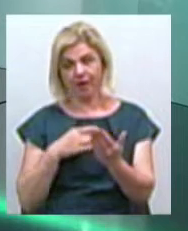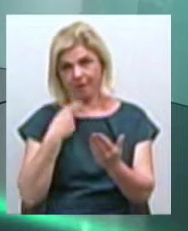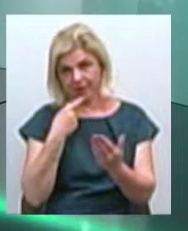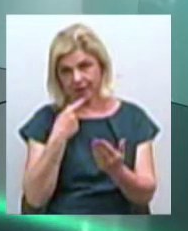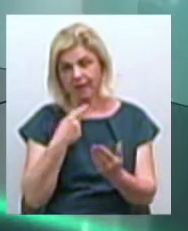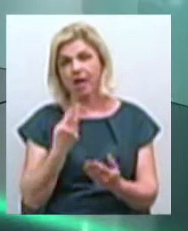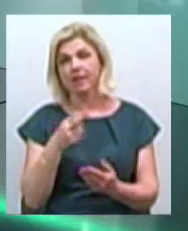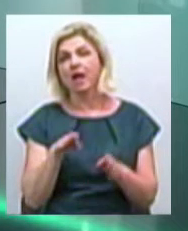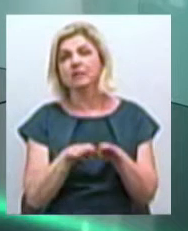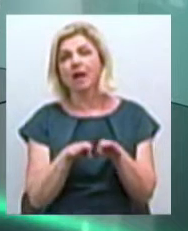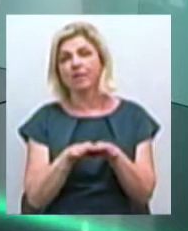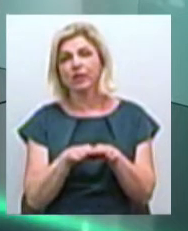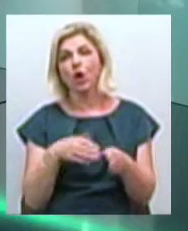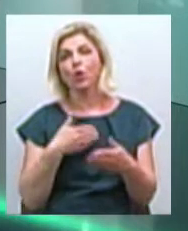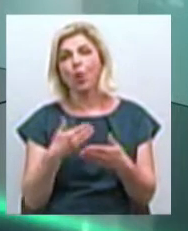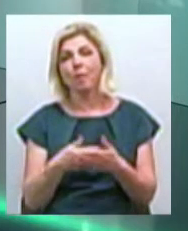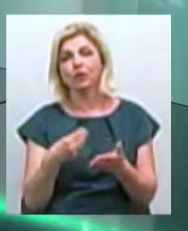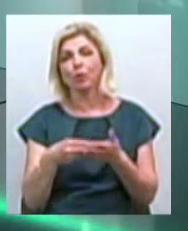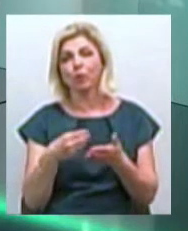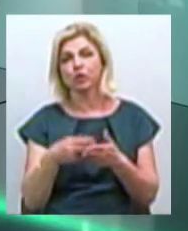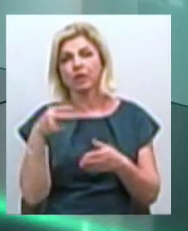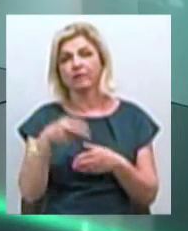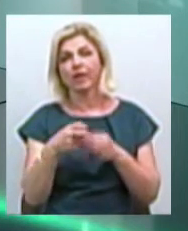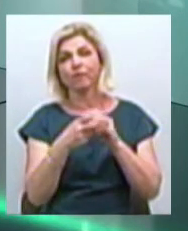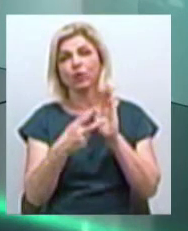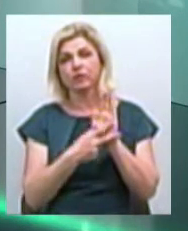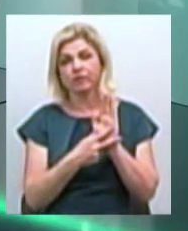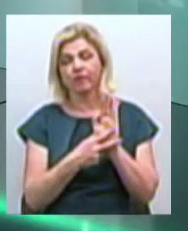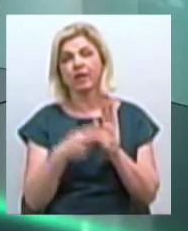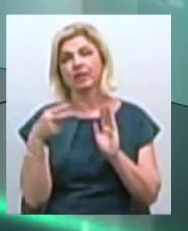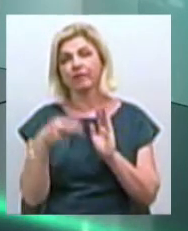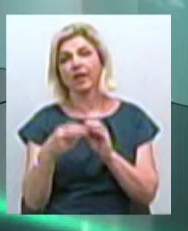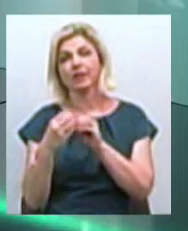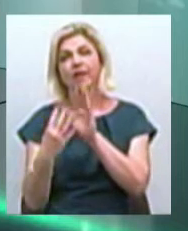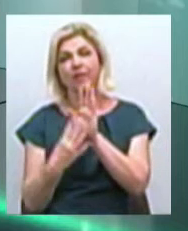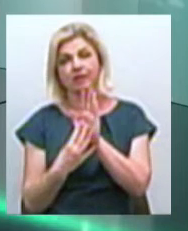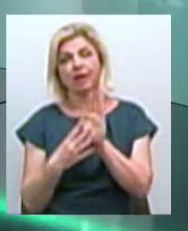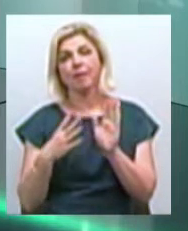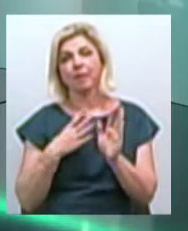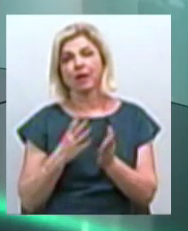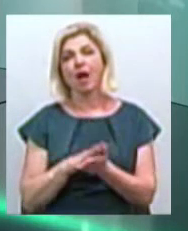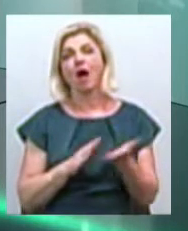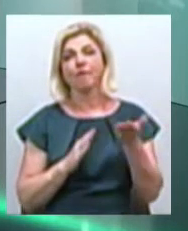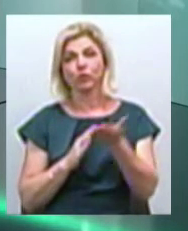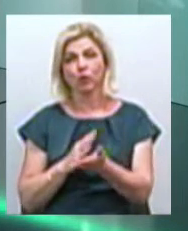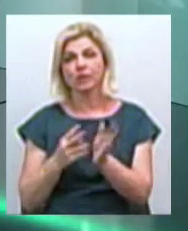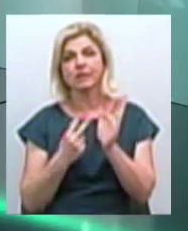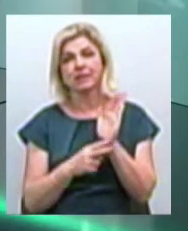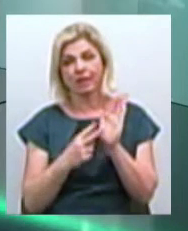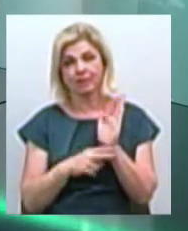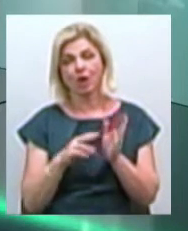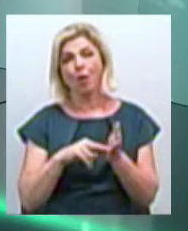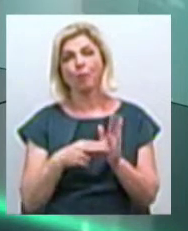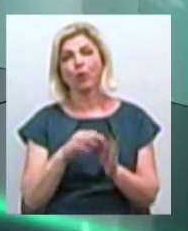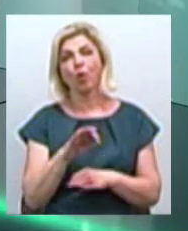Для порівняння, громадський бюджет 2018-2019 було подано авторами 70